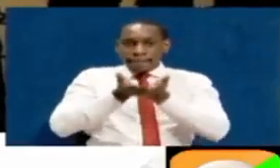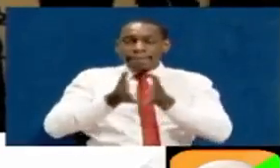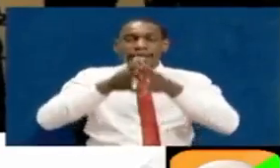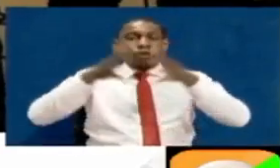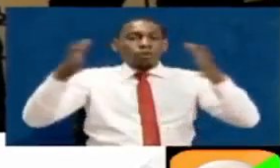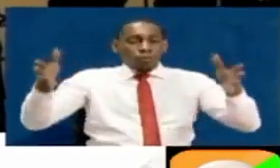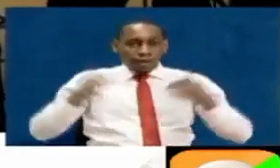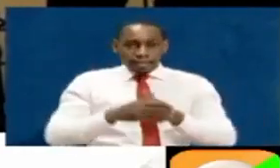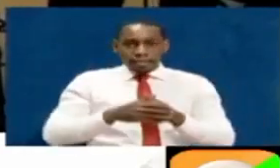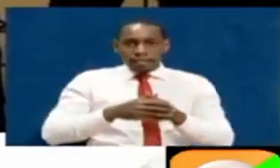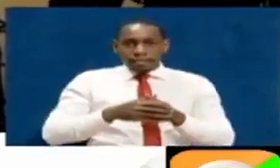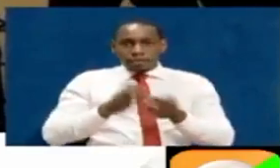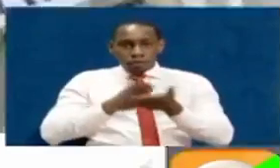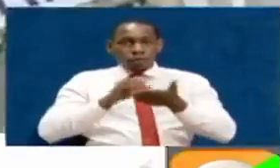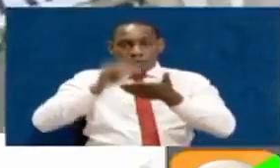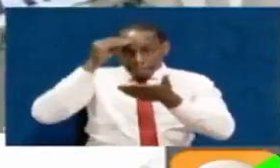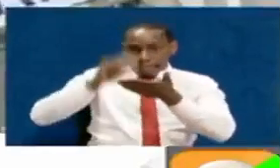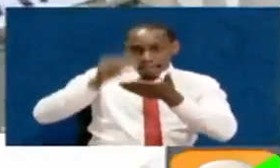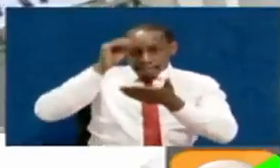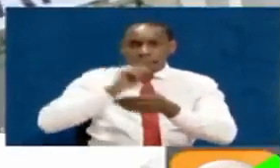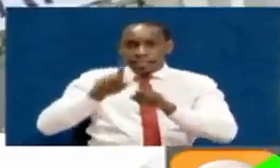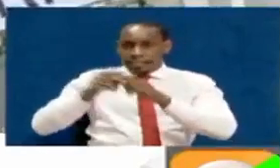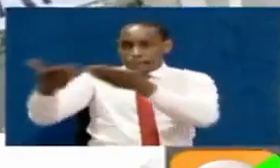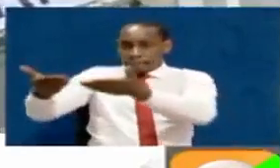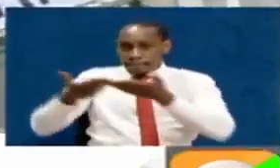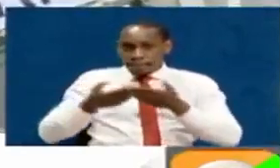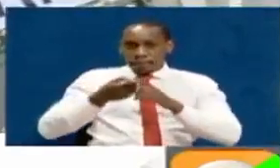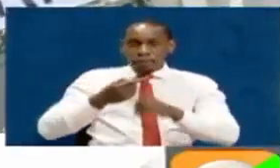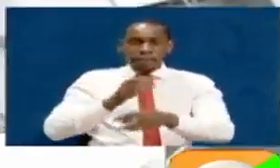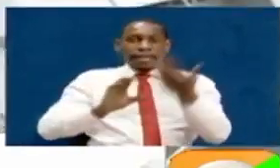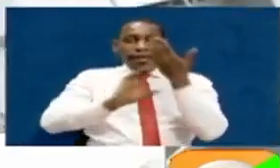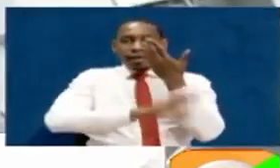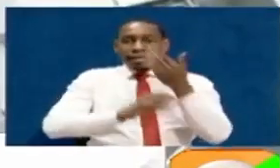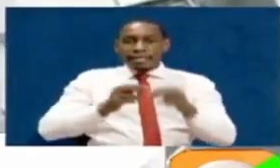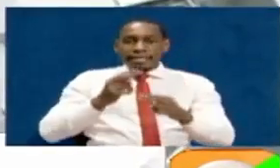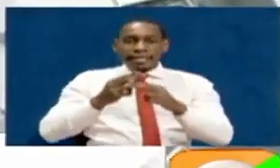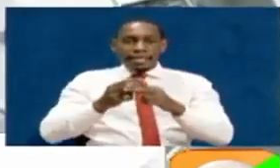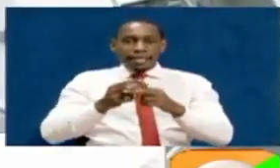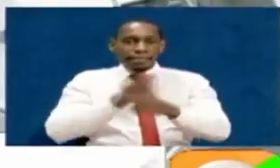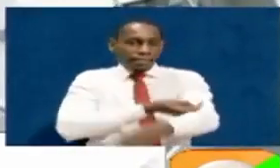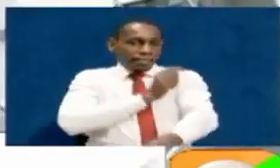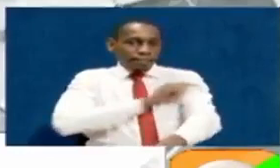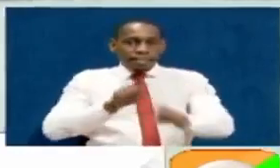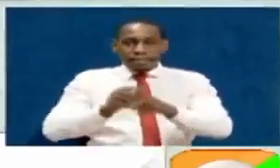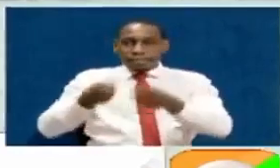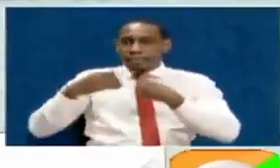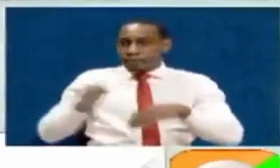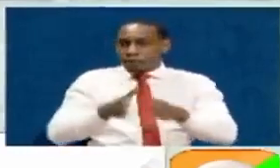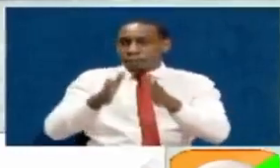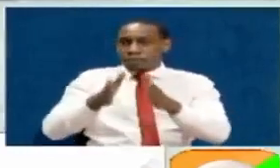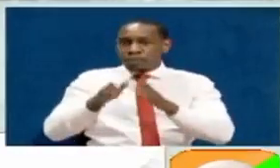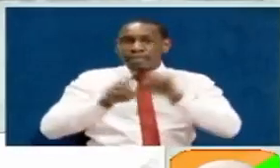kubwa zaidi, kwenda kuisomea na kuileta kutoka nchi ya Spain, na vile vile kupewa nafasi pia